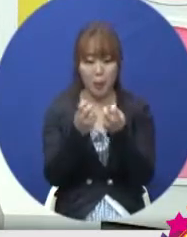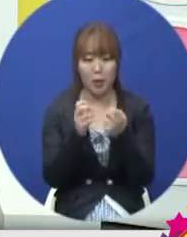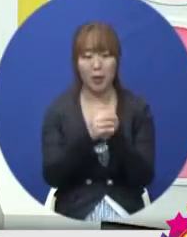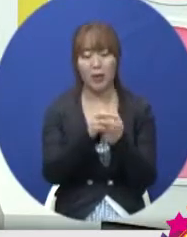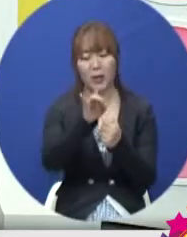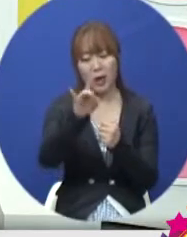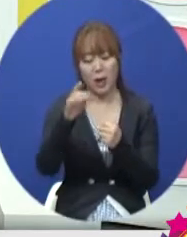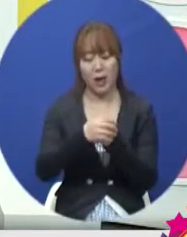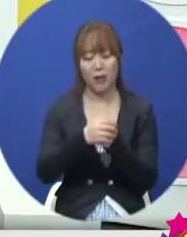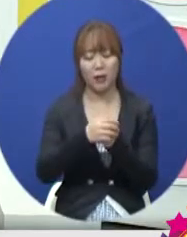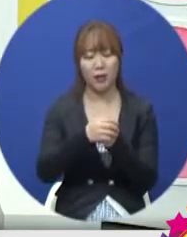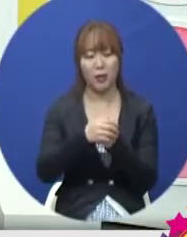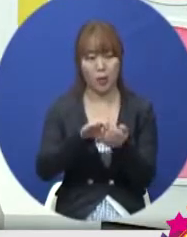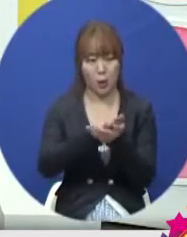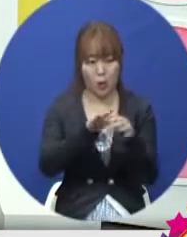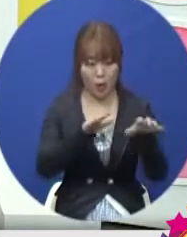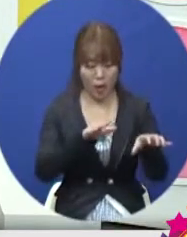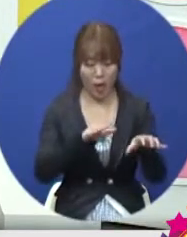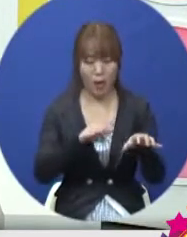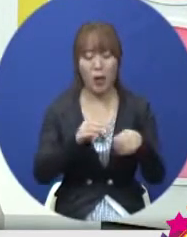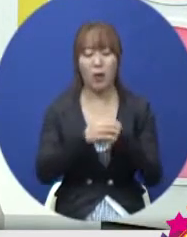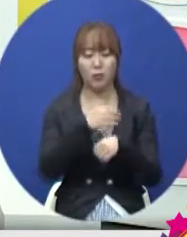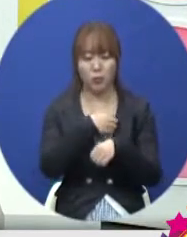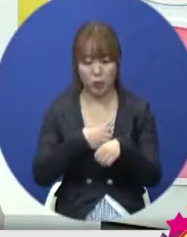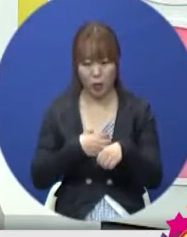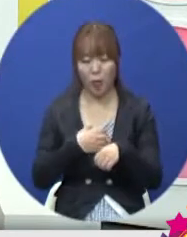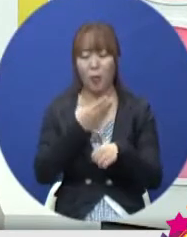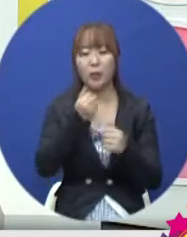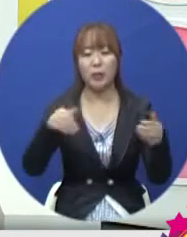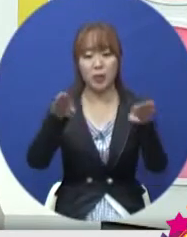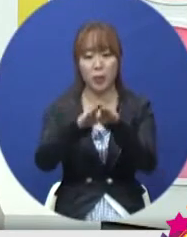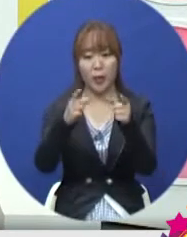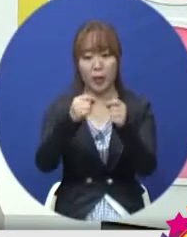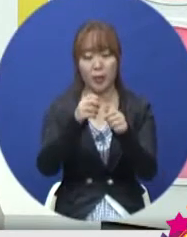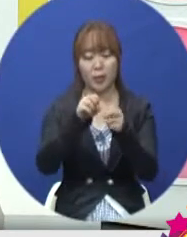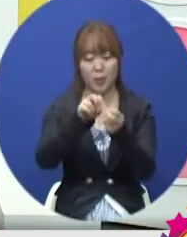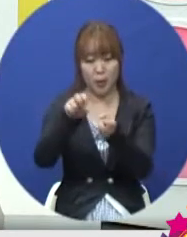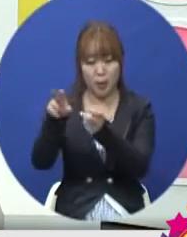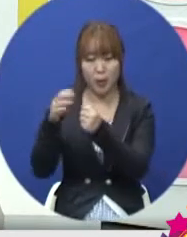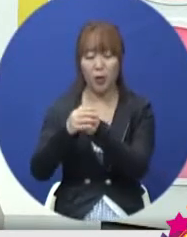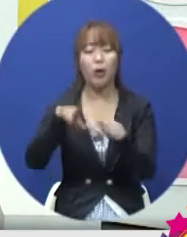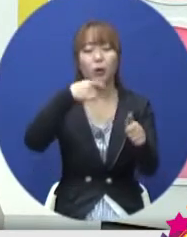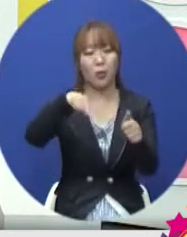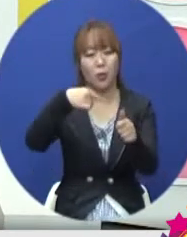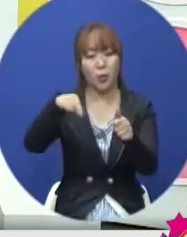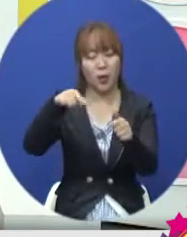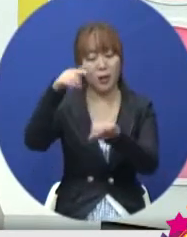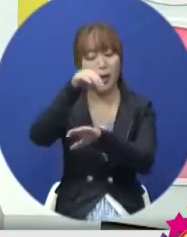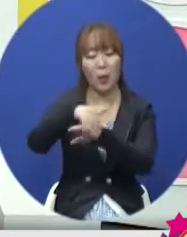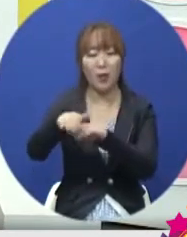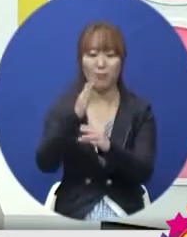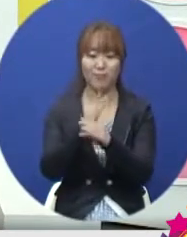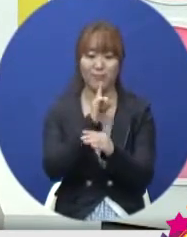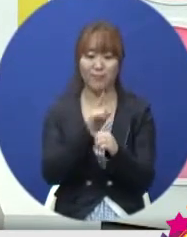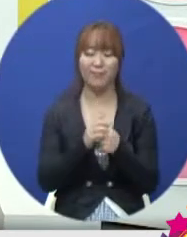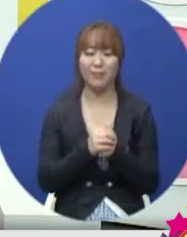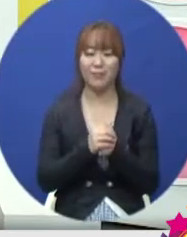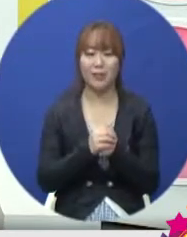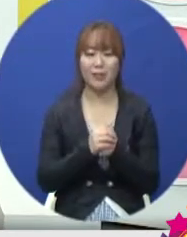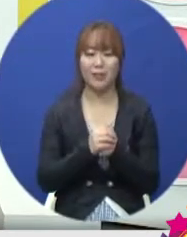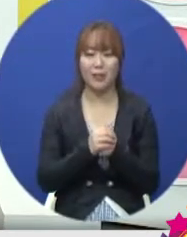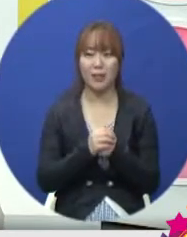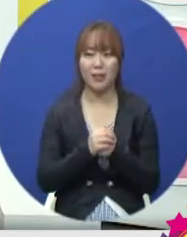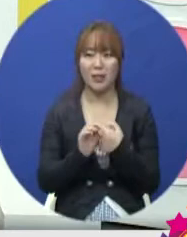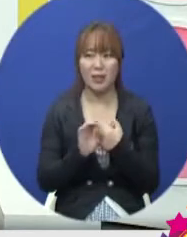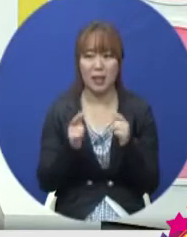각 경로당과 주민센터 그리고 노인복지관 네. 등에 배포를 하고 또 교육을 실시할 예정이라고 합니다. 네. 예정이